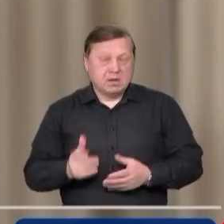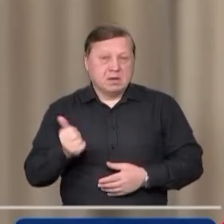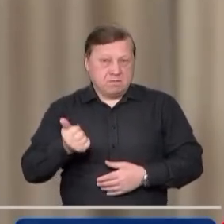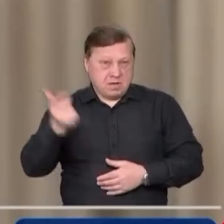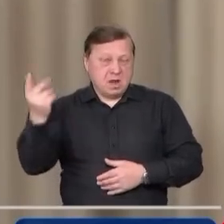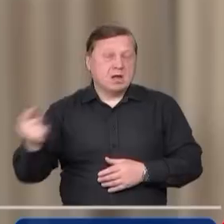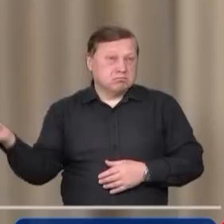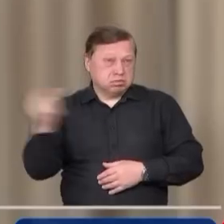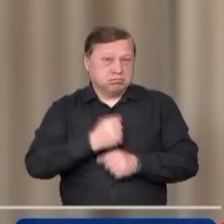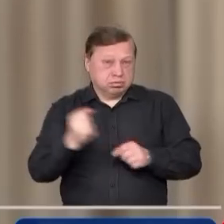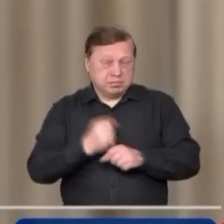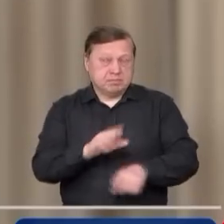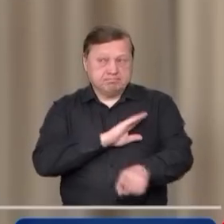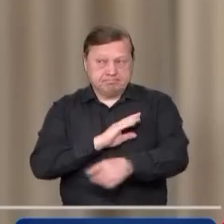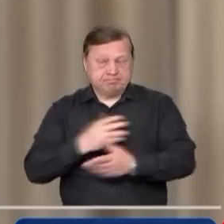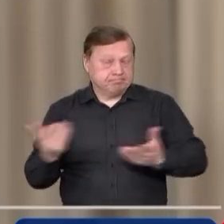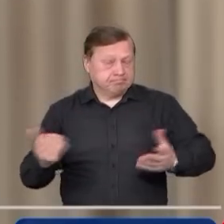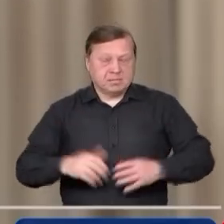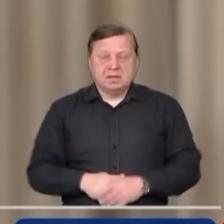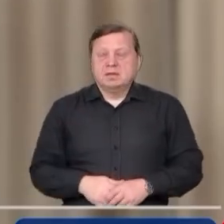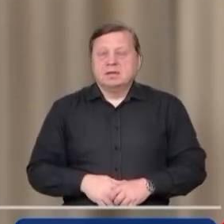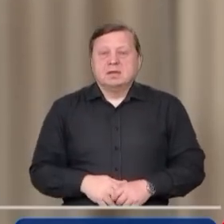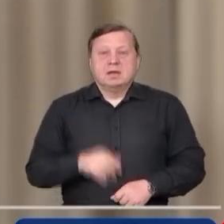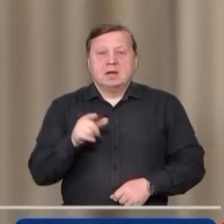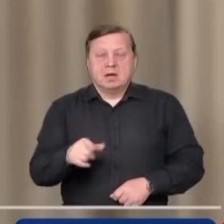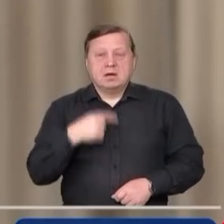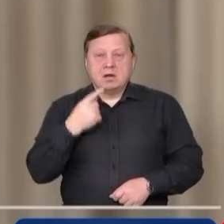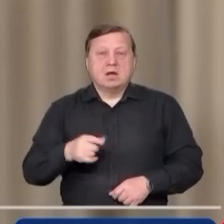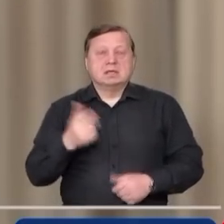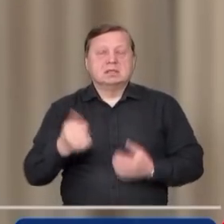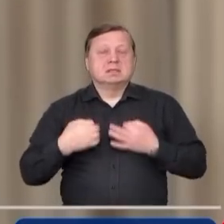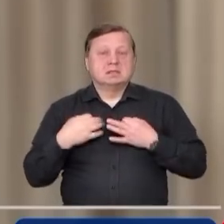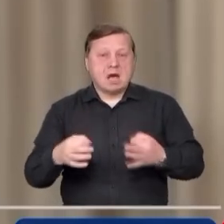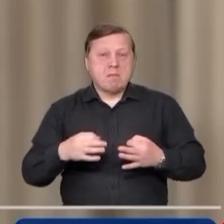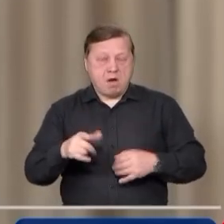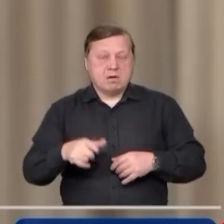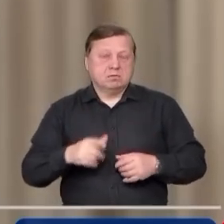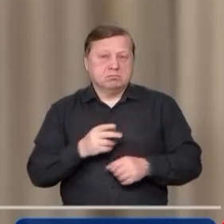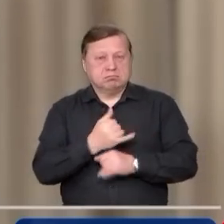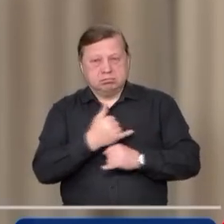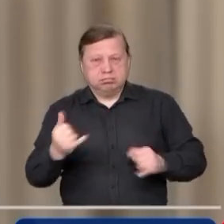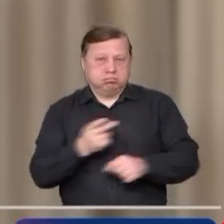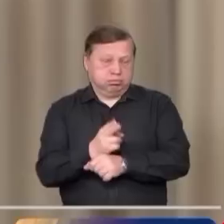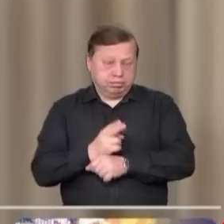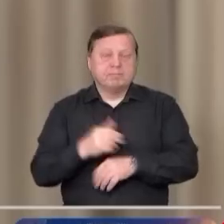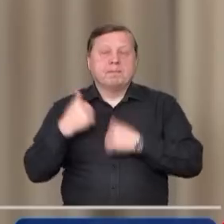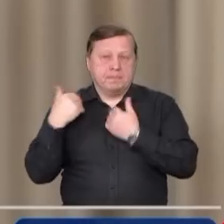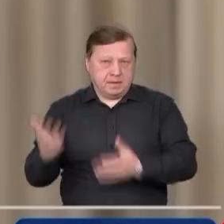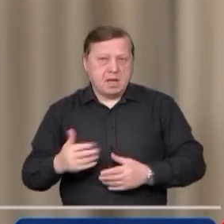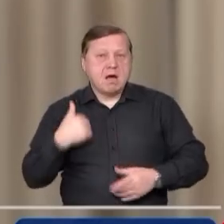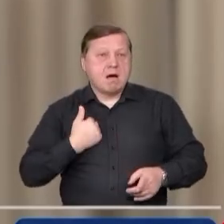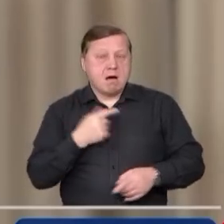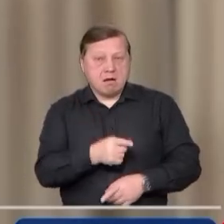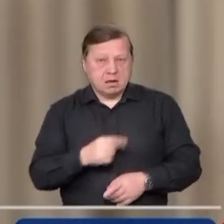żyć. Dotyczy ten pakiet również pojazdów pancernych. Wielka Brytania